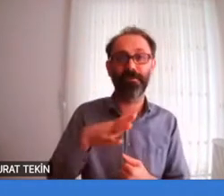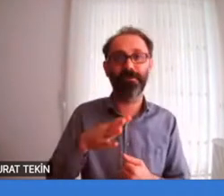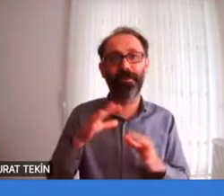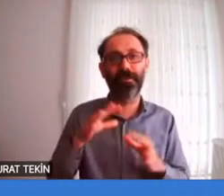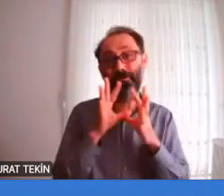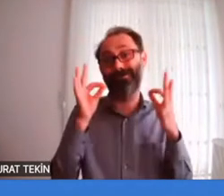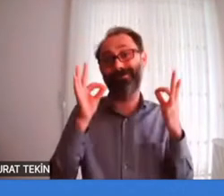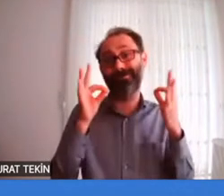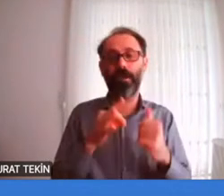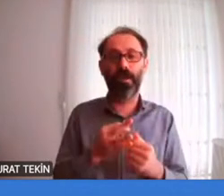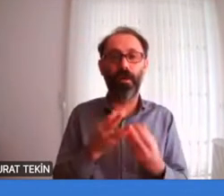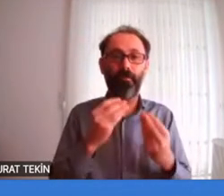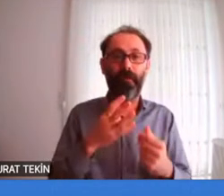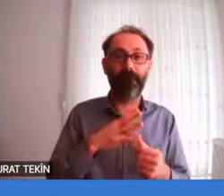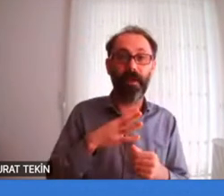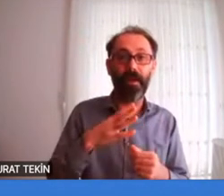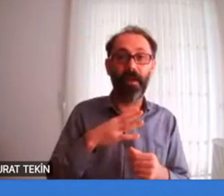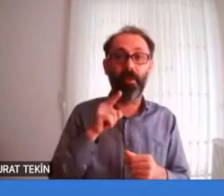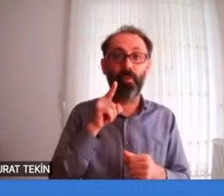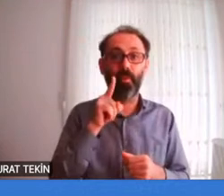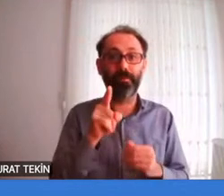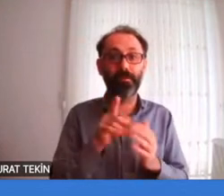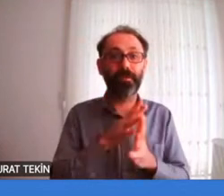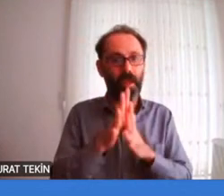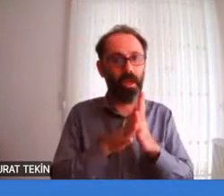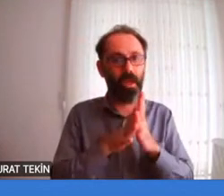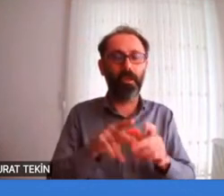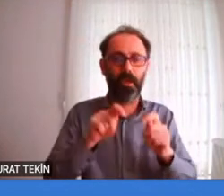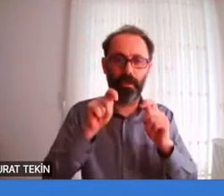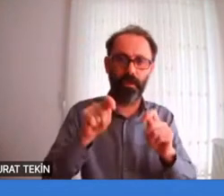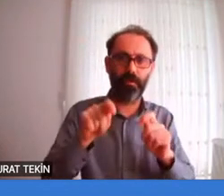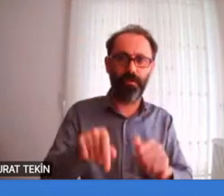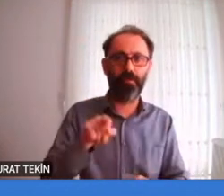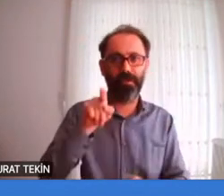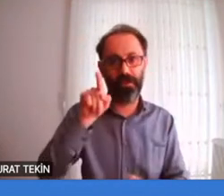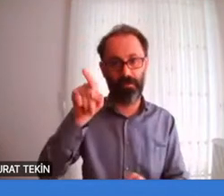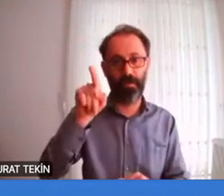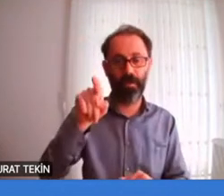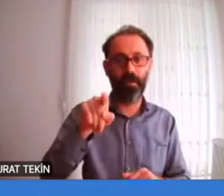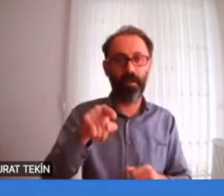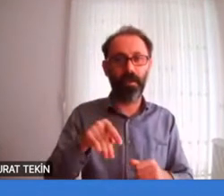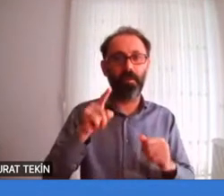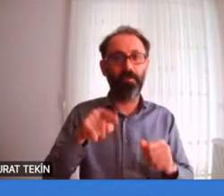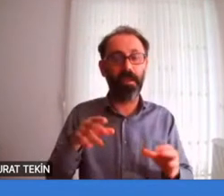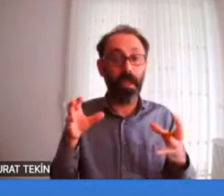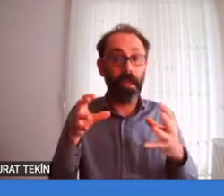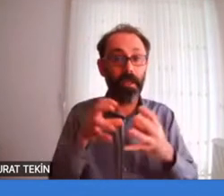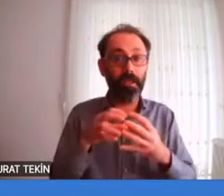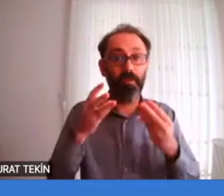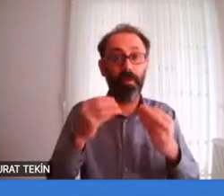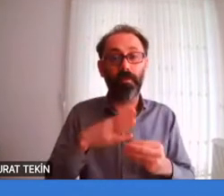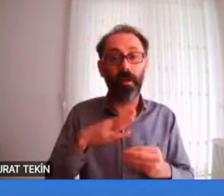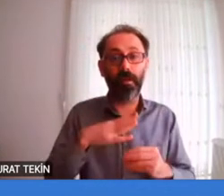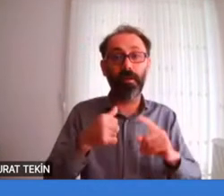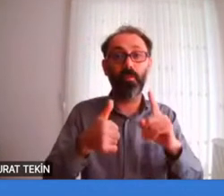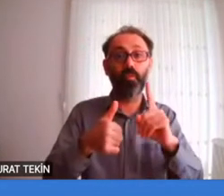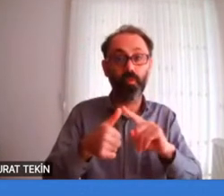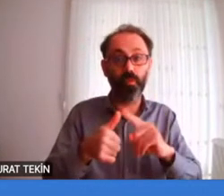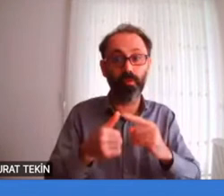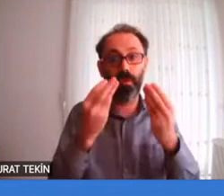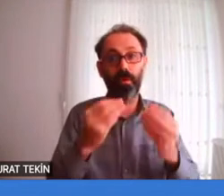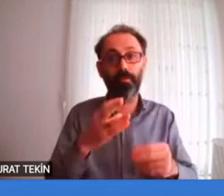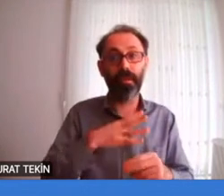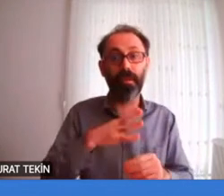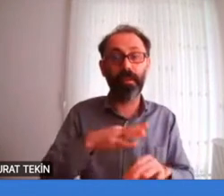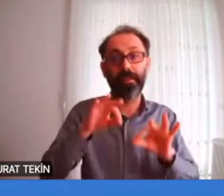edecektir. Nursel Hocam da işaret etti, ben de işaret edeyim. Tabii şu anda bir eşiktesiniz, öncesindesiniz daha doğrusu,